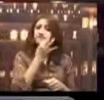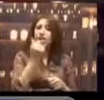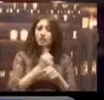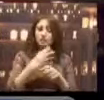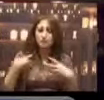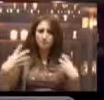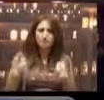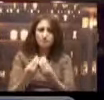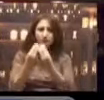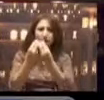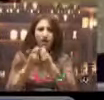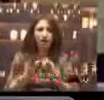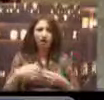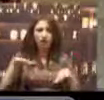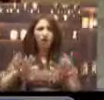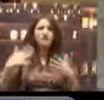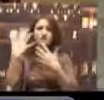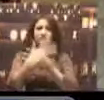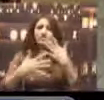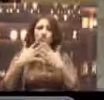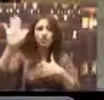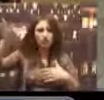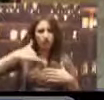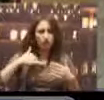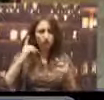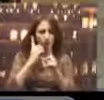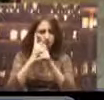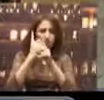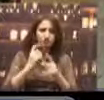وقال لي تعالى نقعد في الشركه. فرحت الشركه،